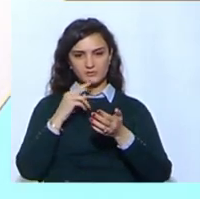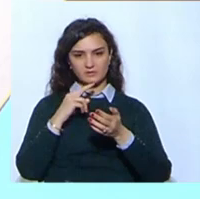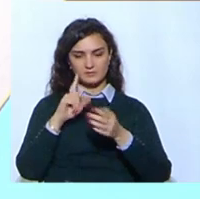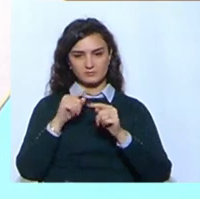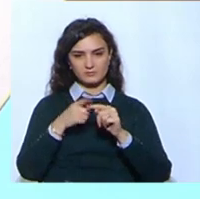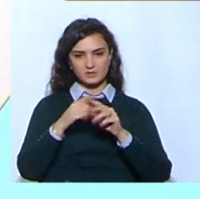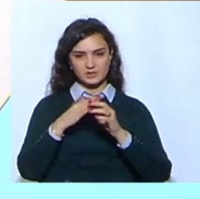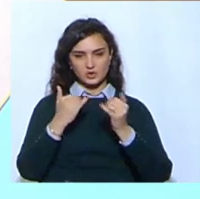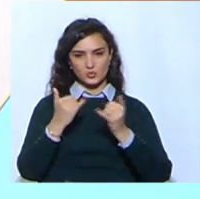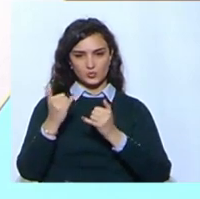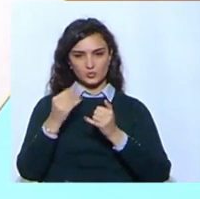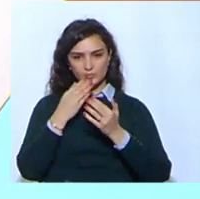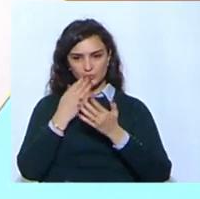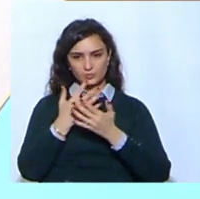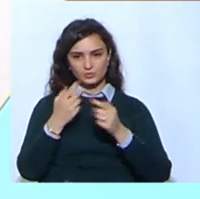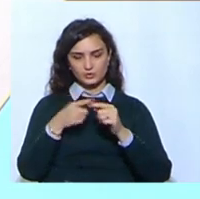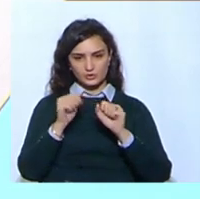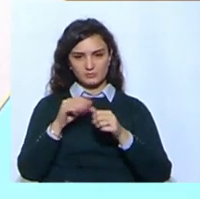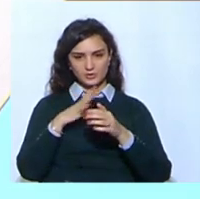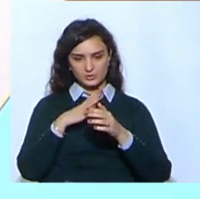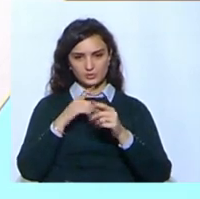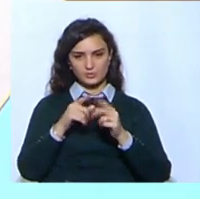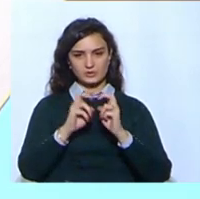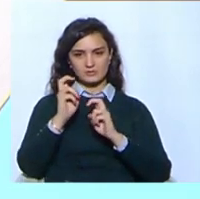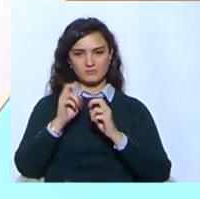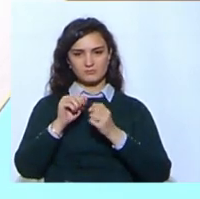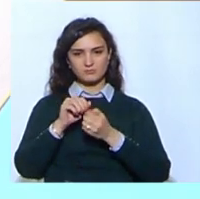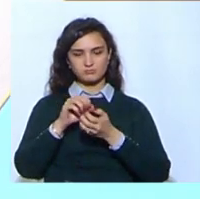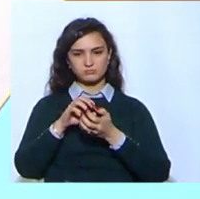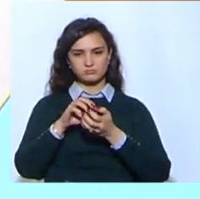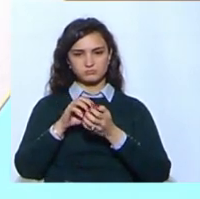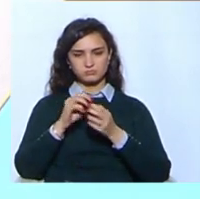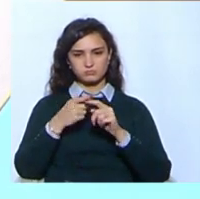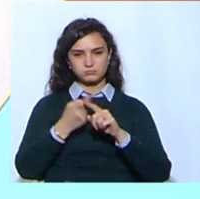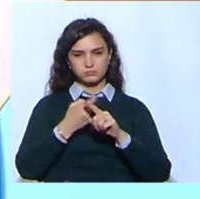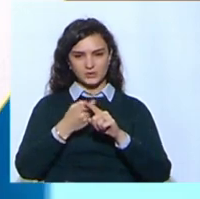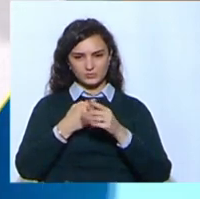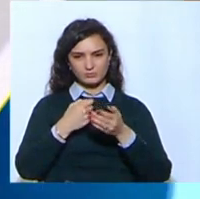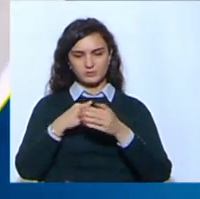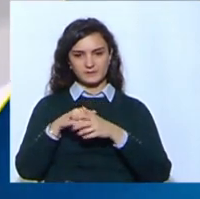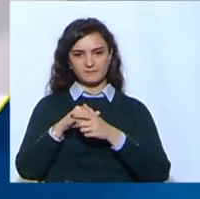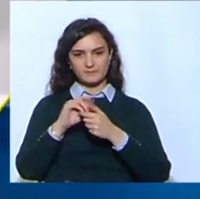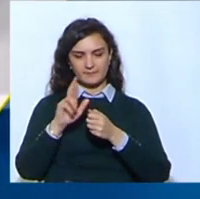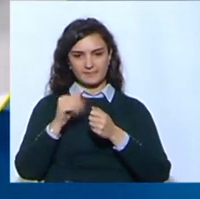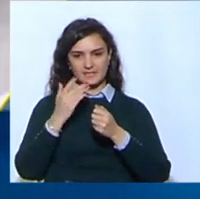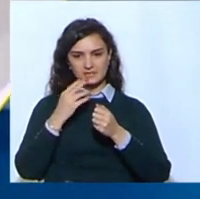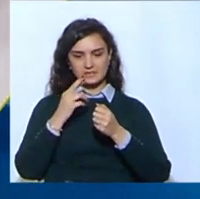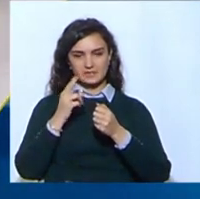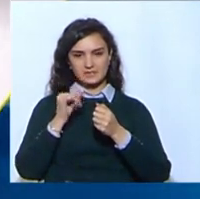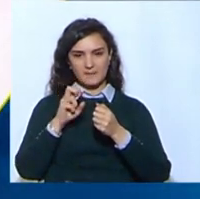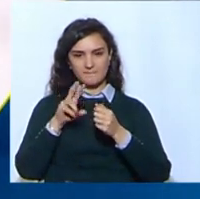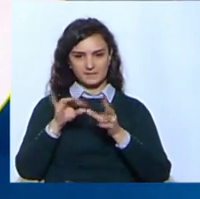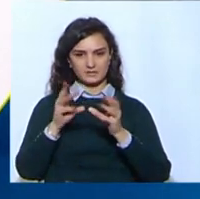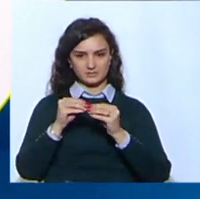რომ ის არის სეზონური პროდუქტი, რომელიც შეიძლება იყოს საკონდიტრო ნაწარმის შემადგენელი ნაწილი. კარტოფილი და წაბლი